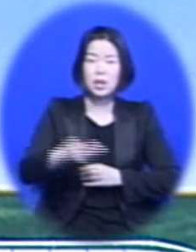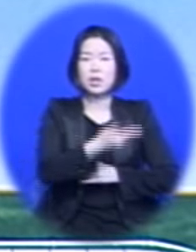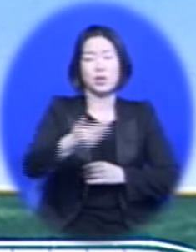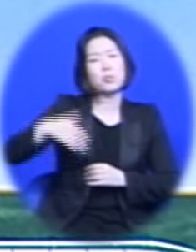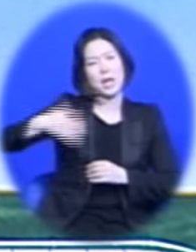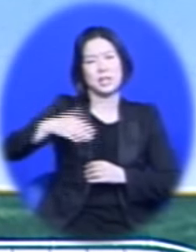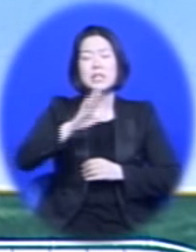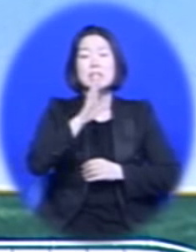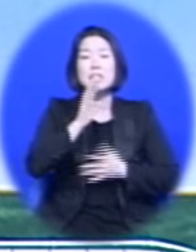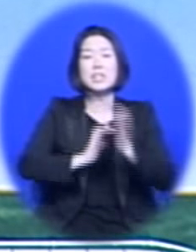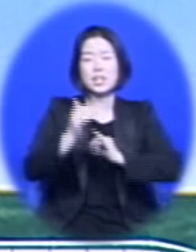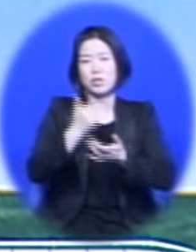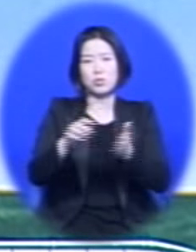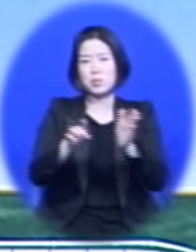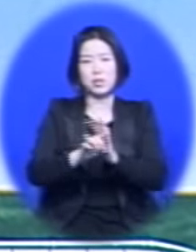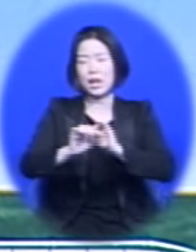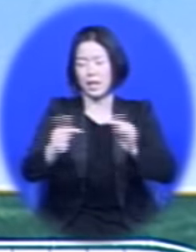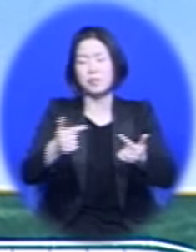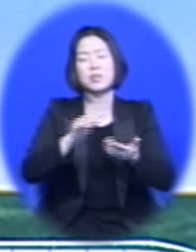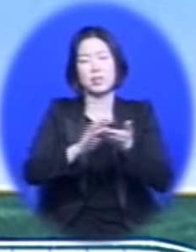진짜 예수님을 믿는 게 아닙니다.